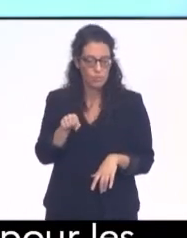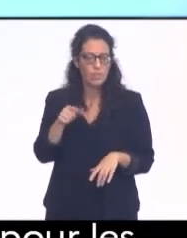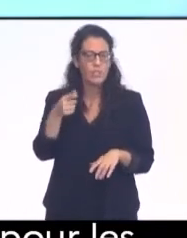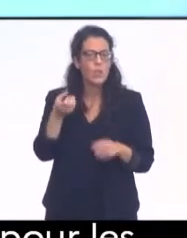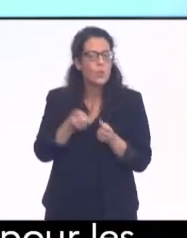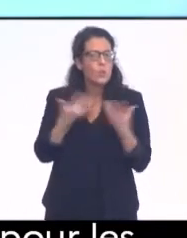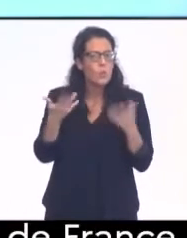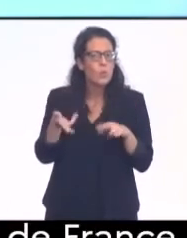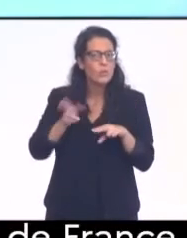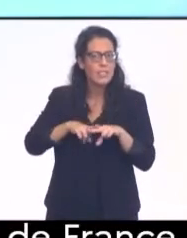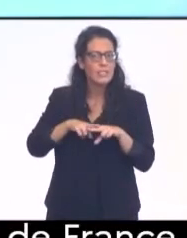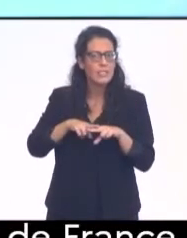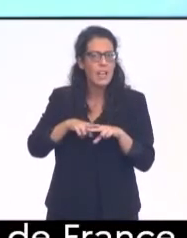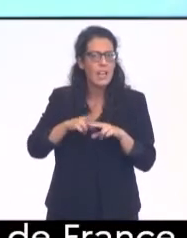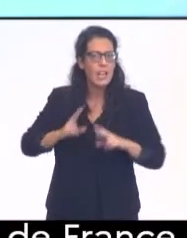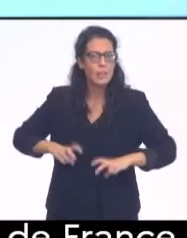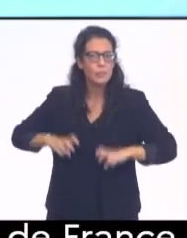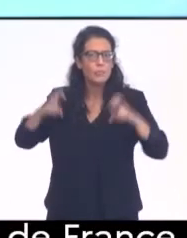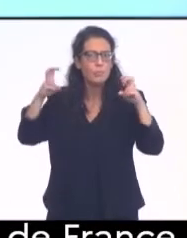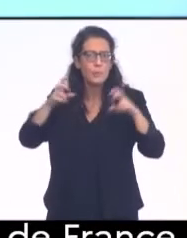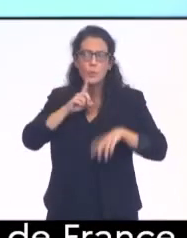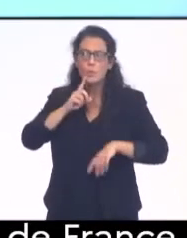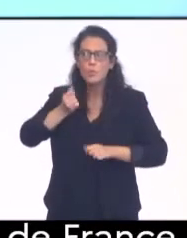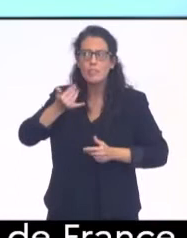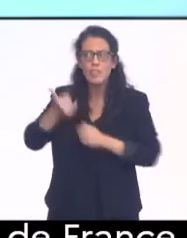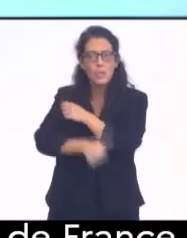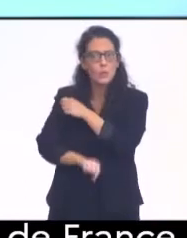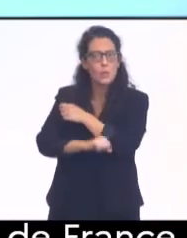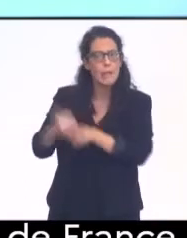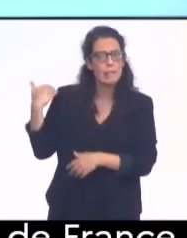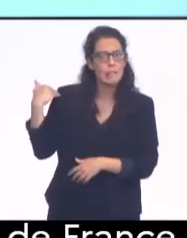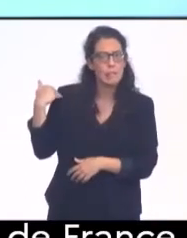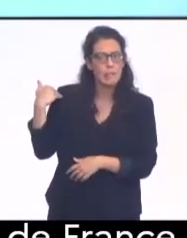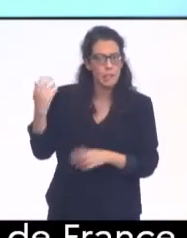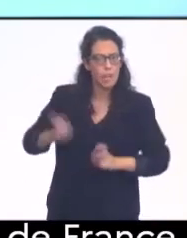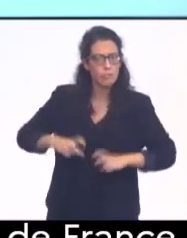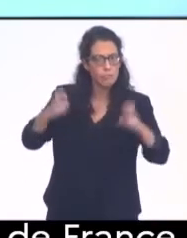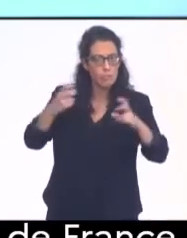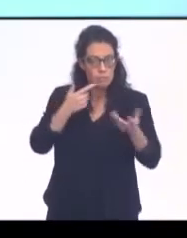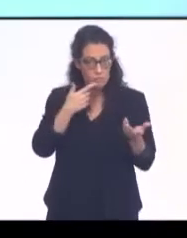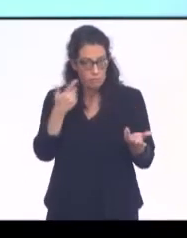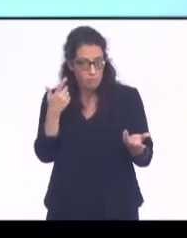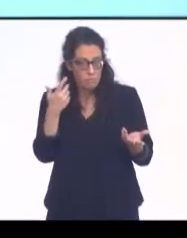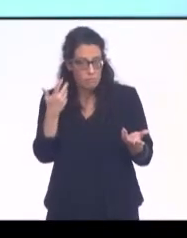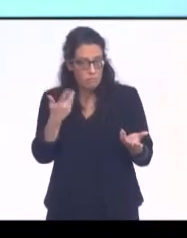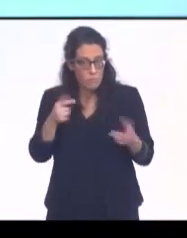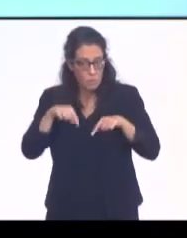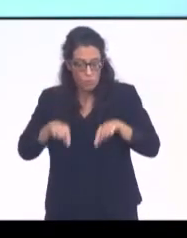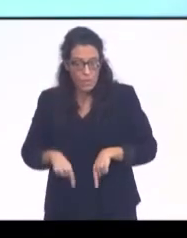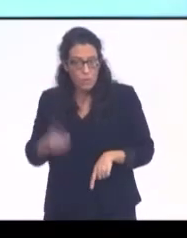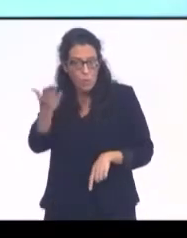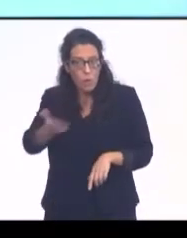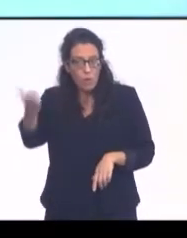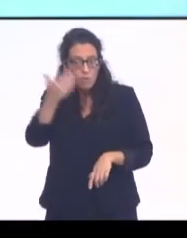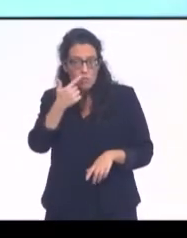décès augmentait depuis quelques semaines, si j'ai bien compris, en tout cas récemment. Est-ce que le gouvernement vous envisagez de prendre de